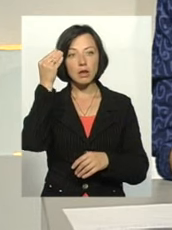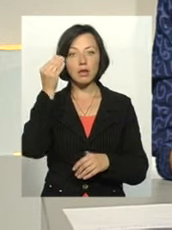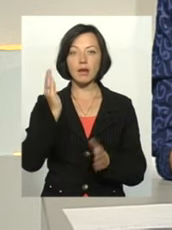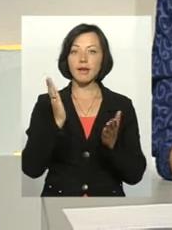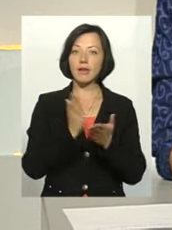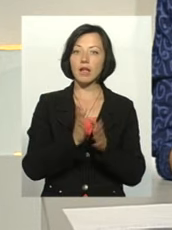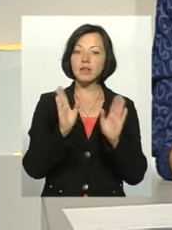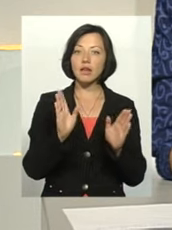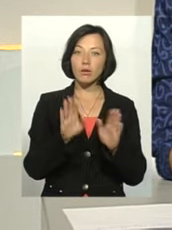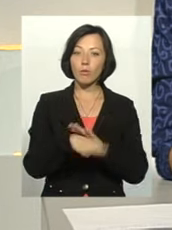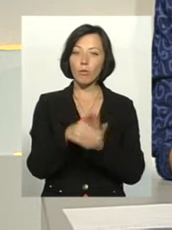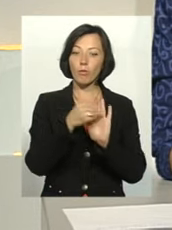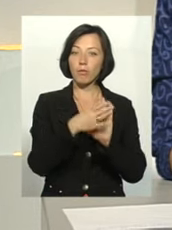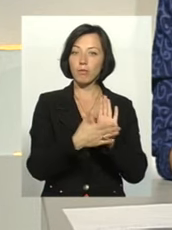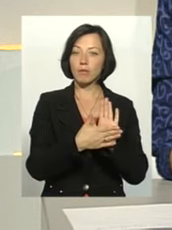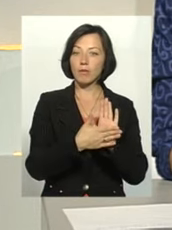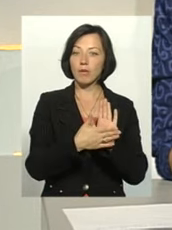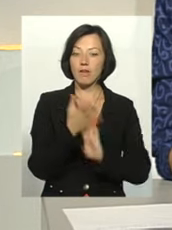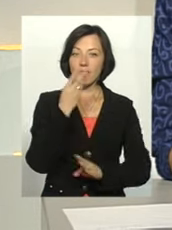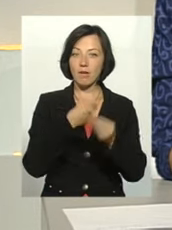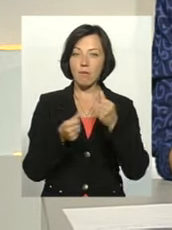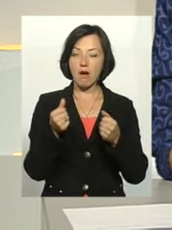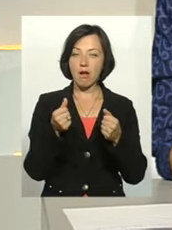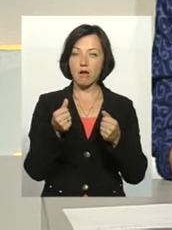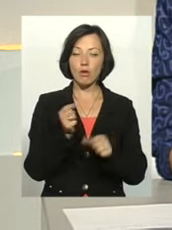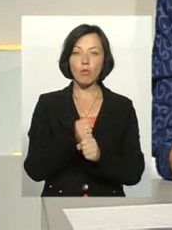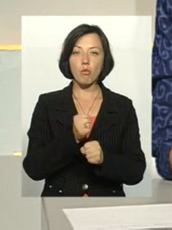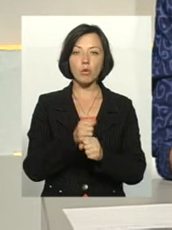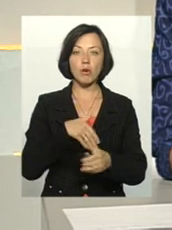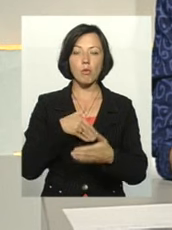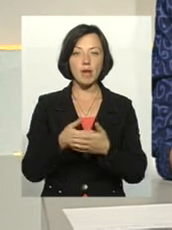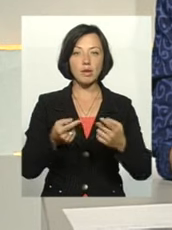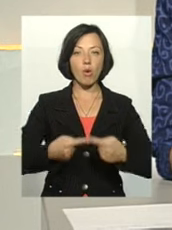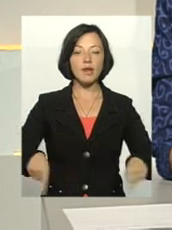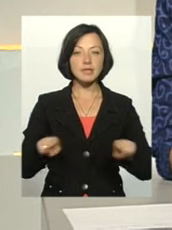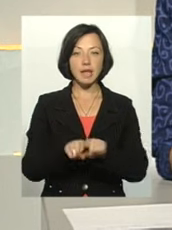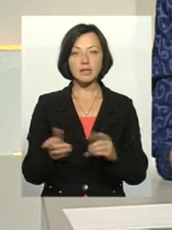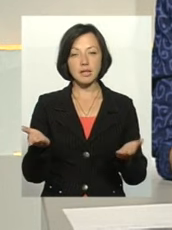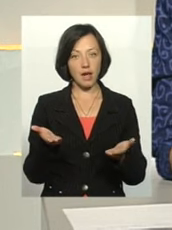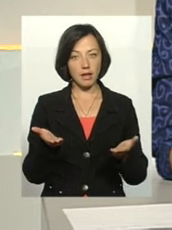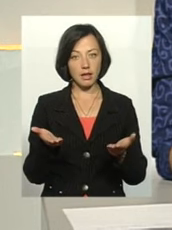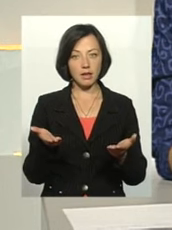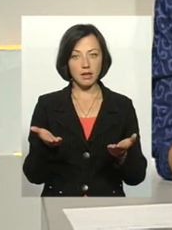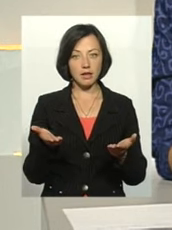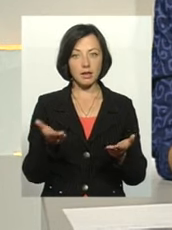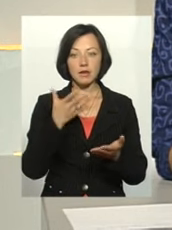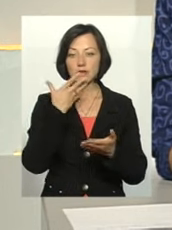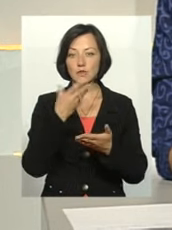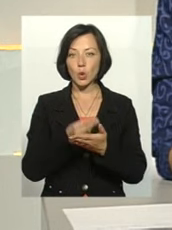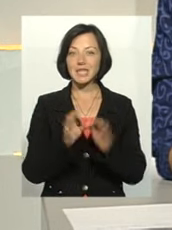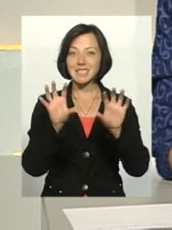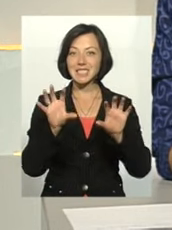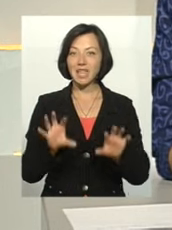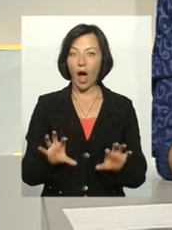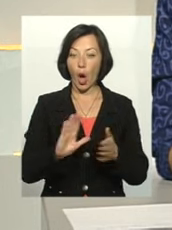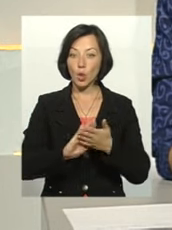декларативною, скажімо так, формальною робота громадських організацій, які в своїх